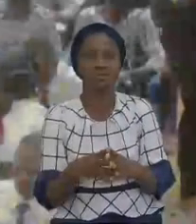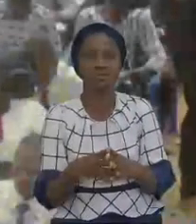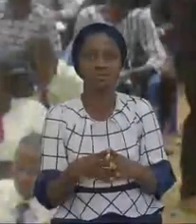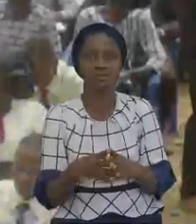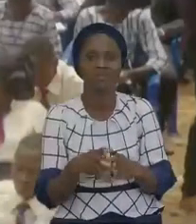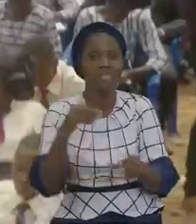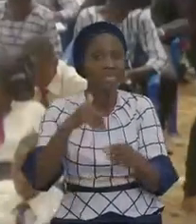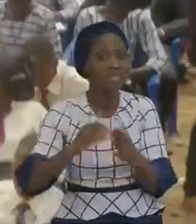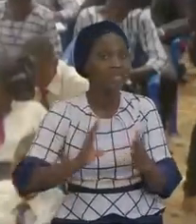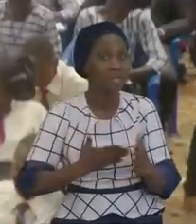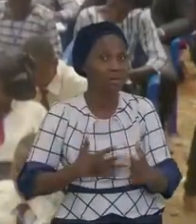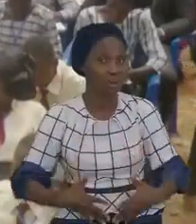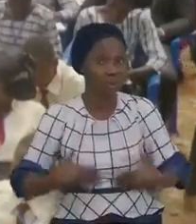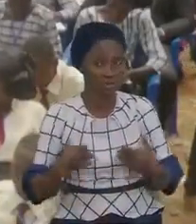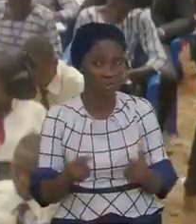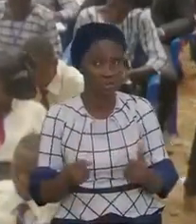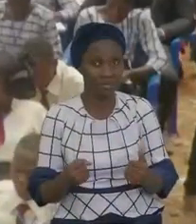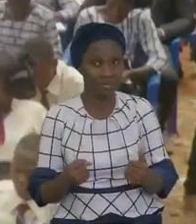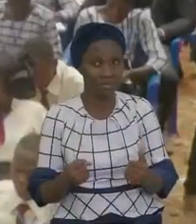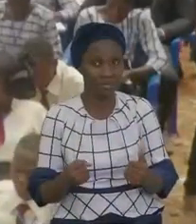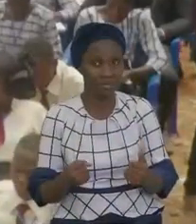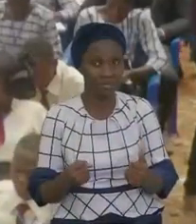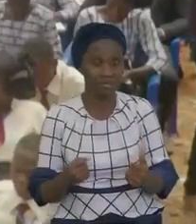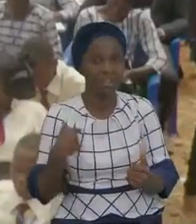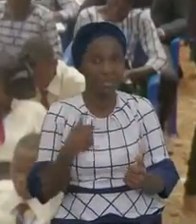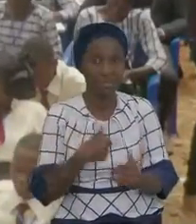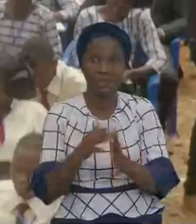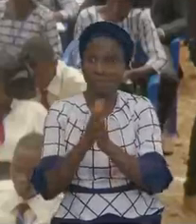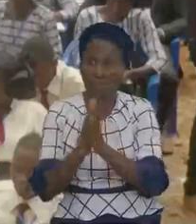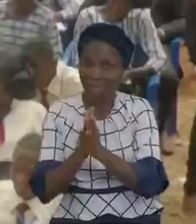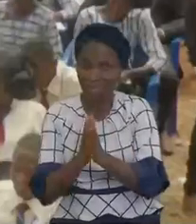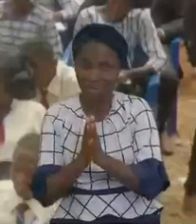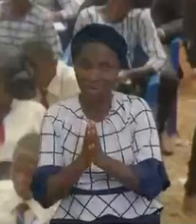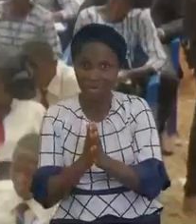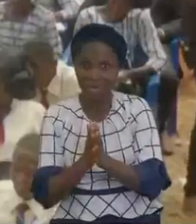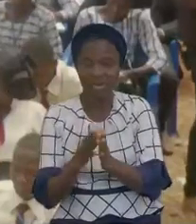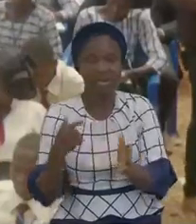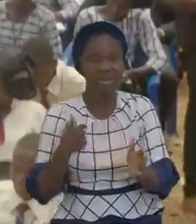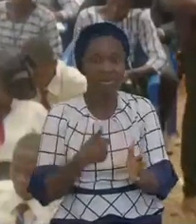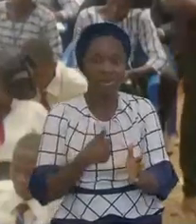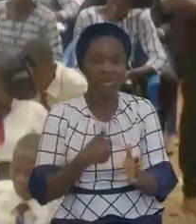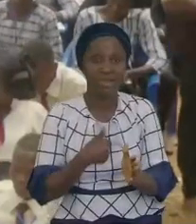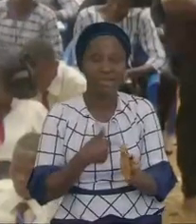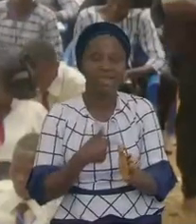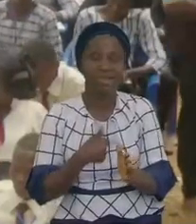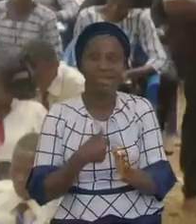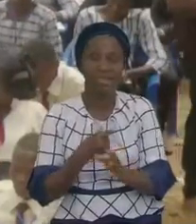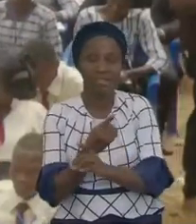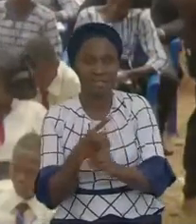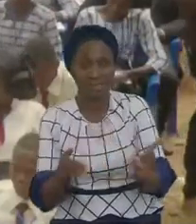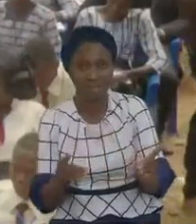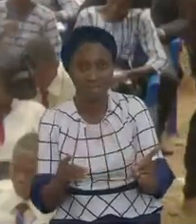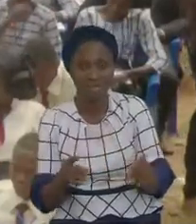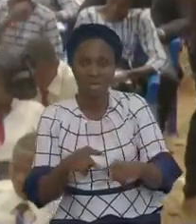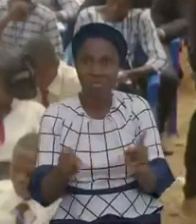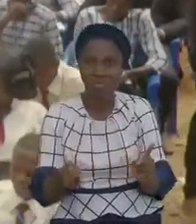nous allons à la prière, nous avons la délivrance, mais il n'y a pas d'objectif auquel nous